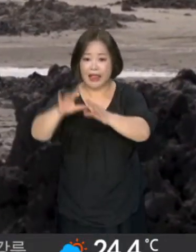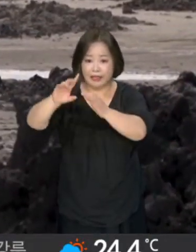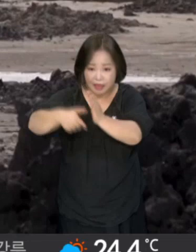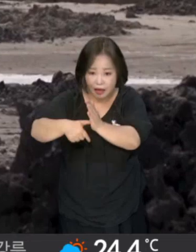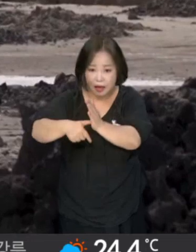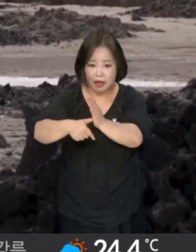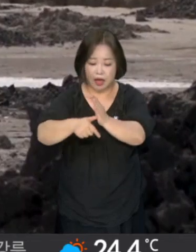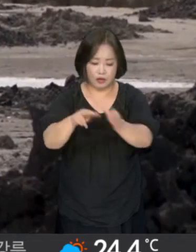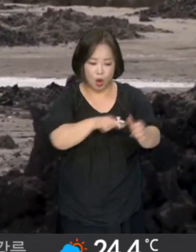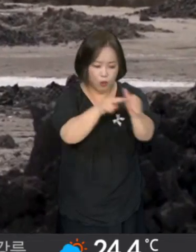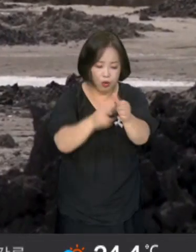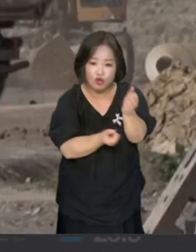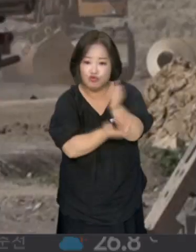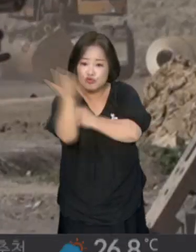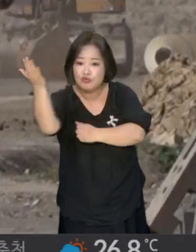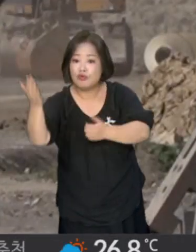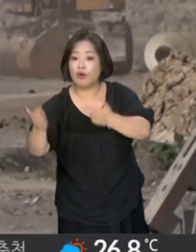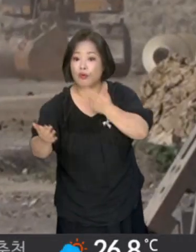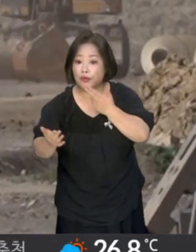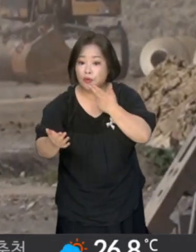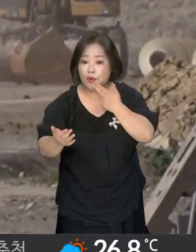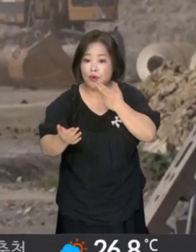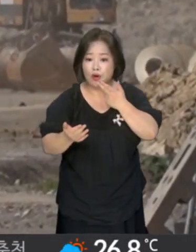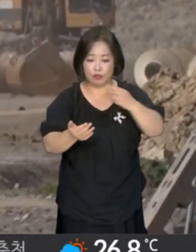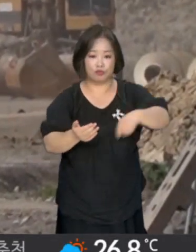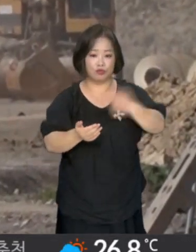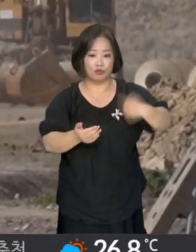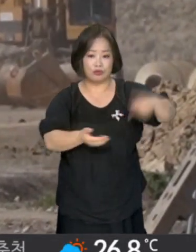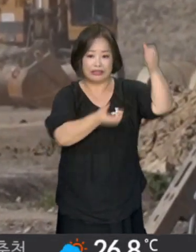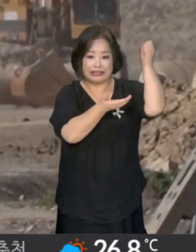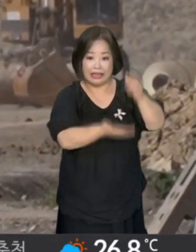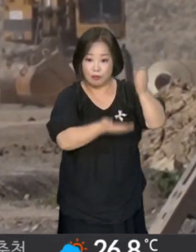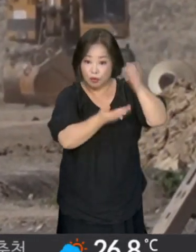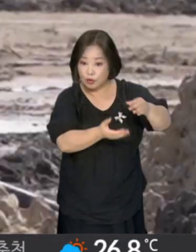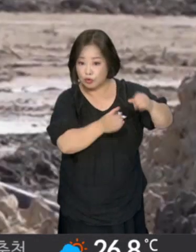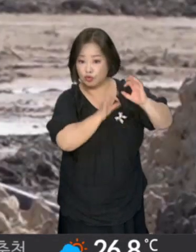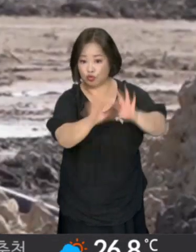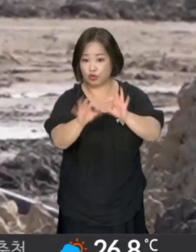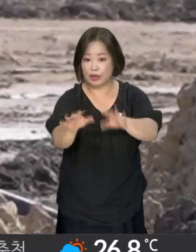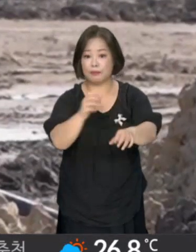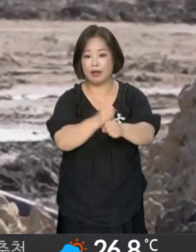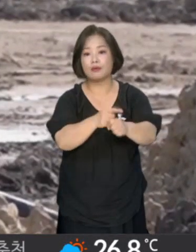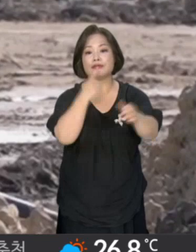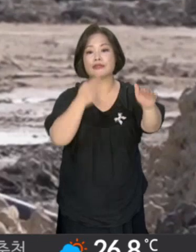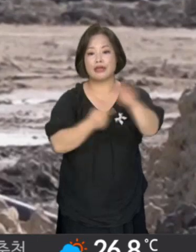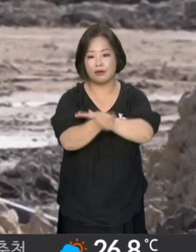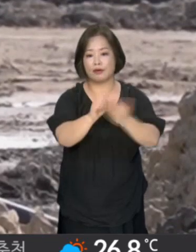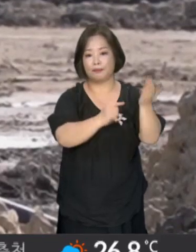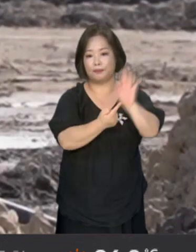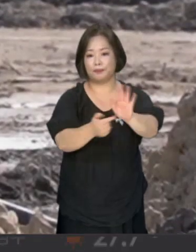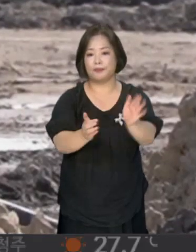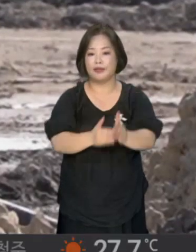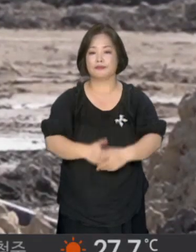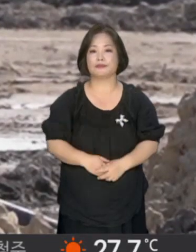않도록 단독자본으로 진출하라고 지시한 것으로 풀이됩니다 도쿄에서 연합뉴스 경선입니다